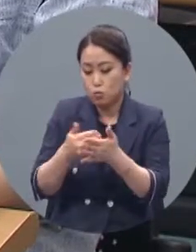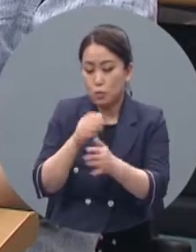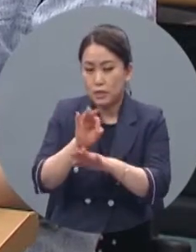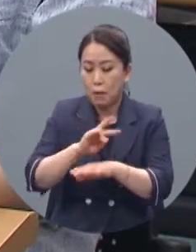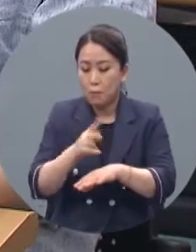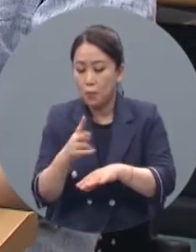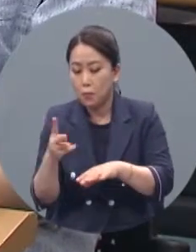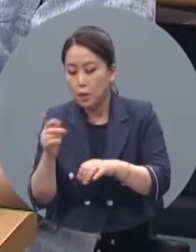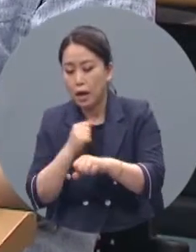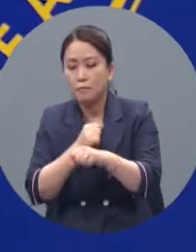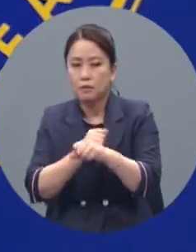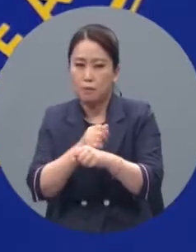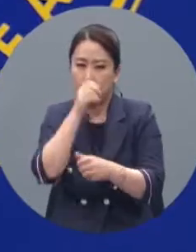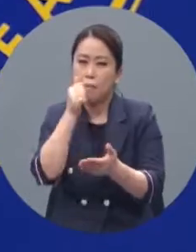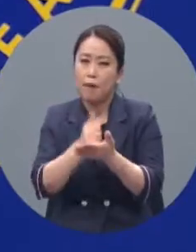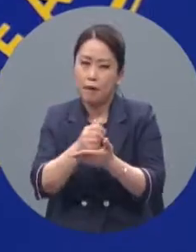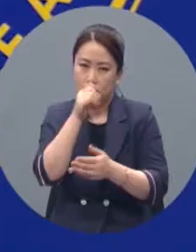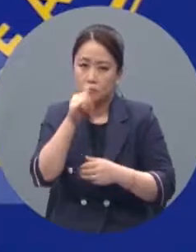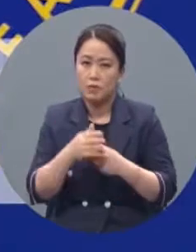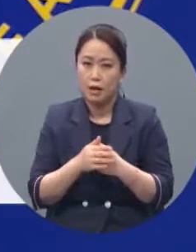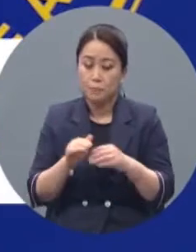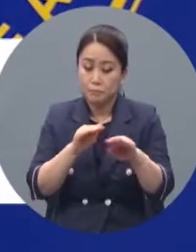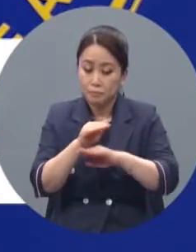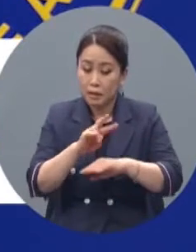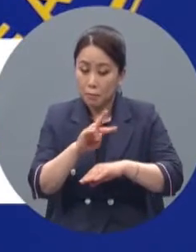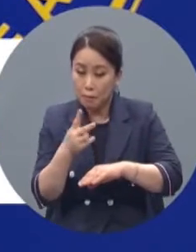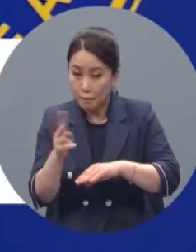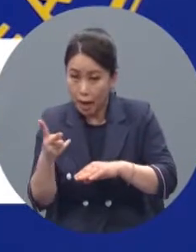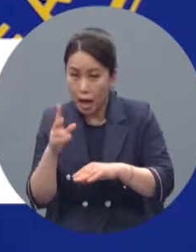저질렀습니다. 차량을 바꿔치기하거나